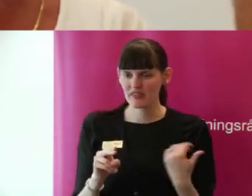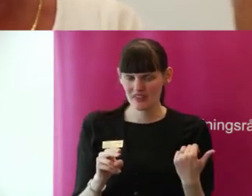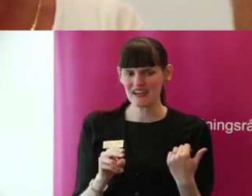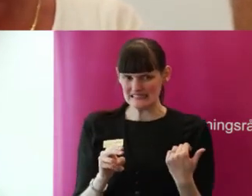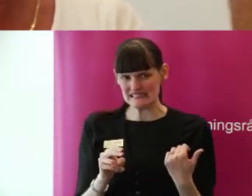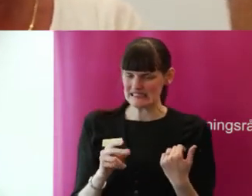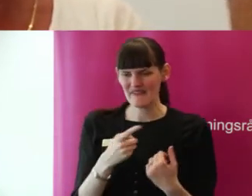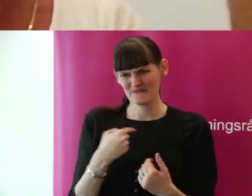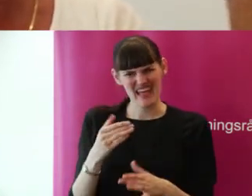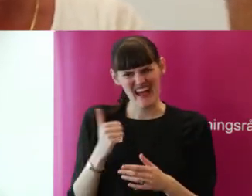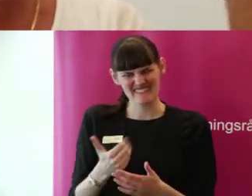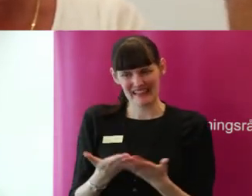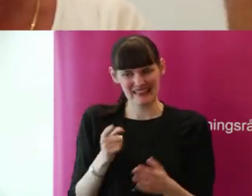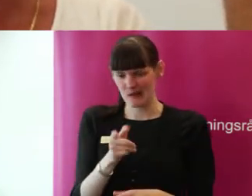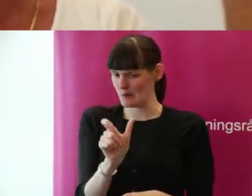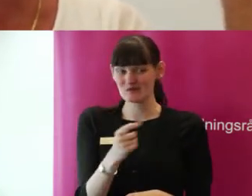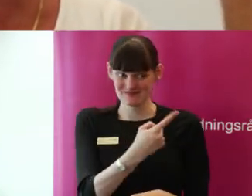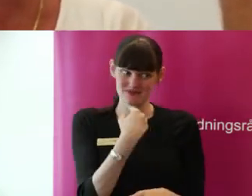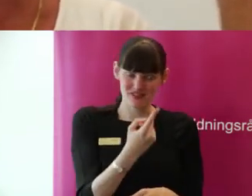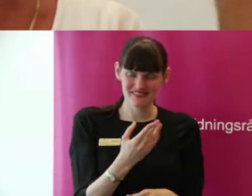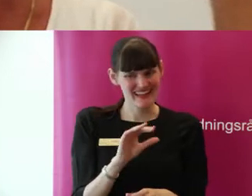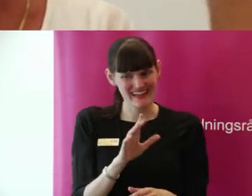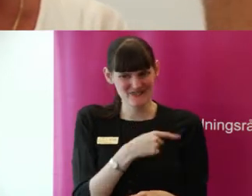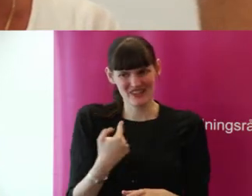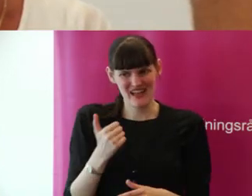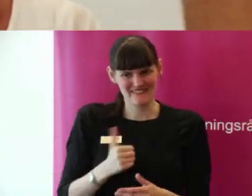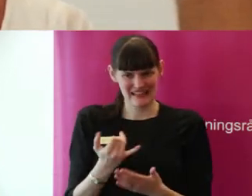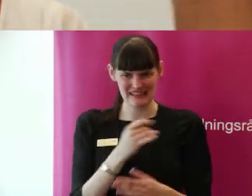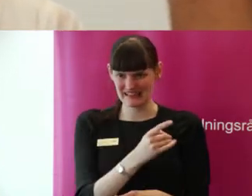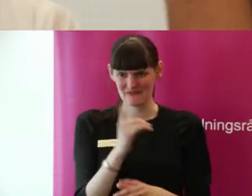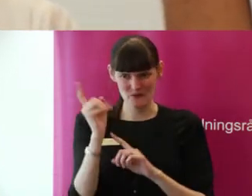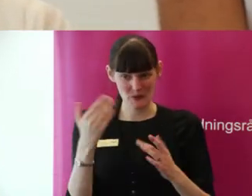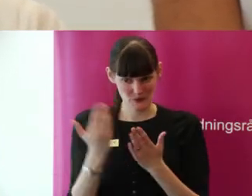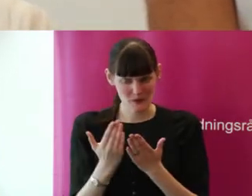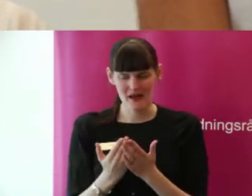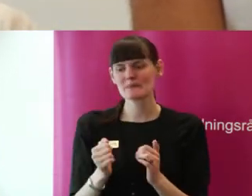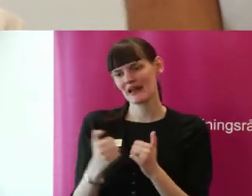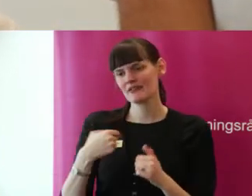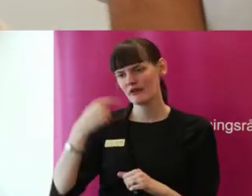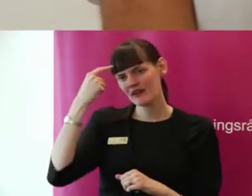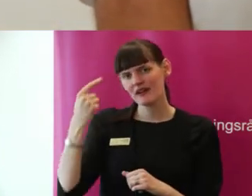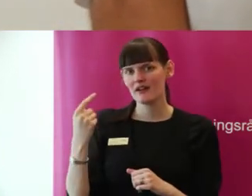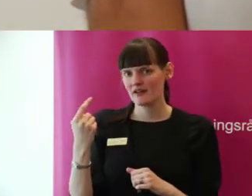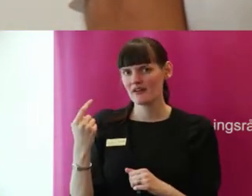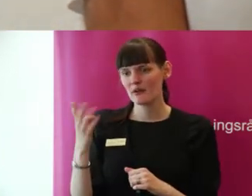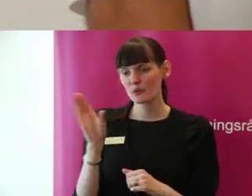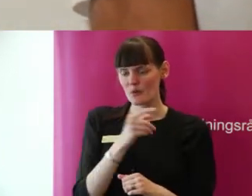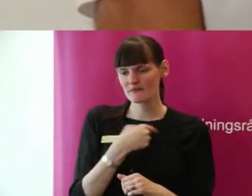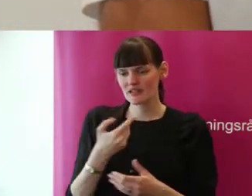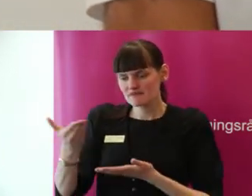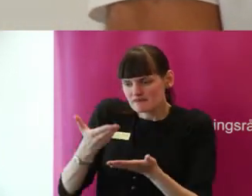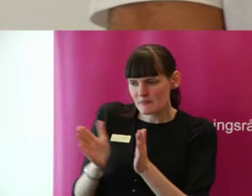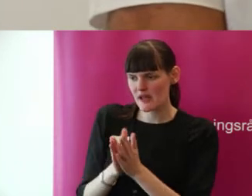vi använder ju inte det begreppet som du säger själv inom folkhögskolans värld, utan jag tänker mer så här att när vi är tillsammans med våra deltagare